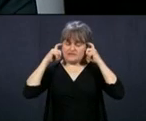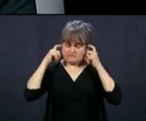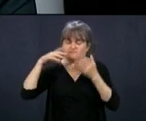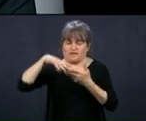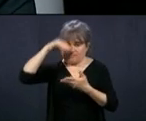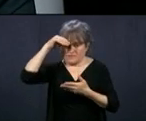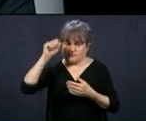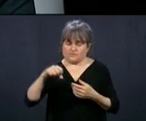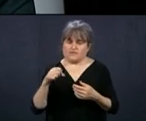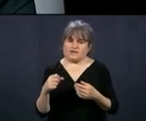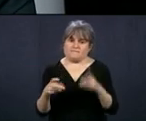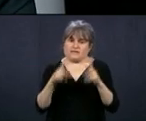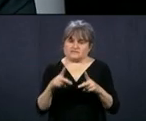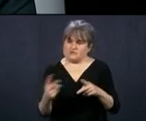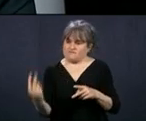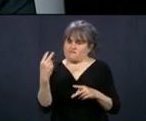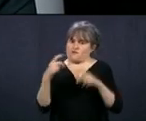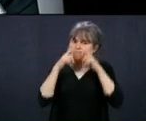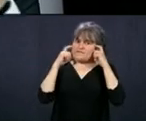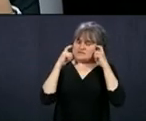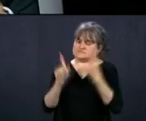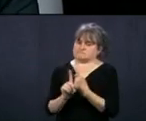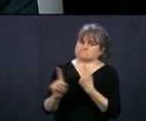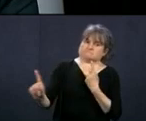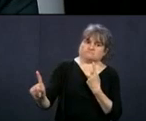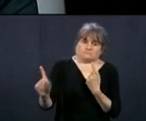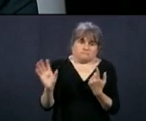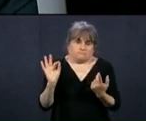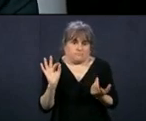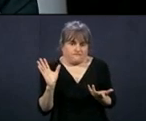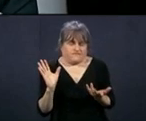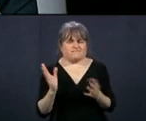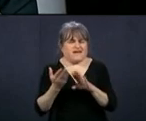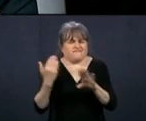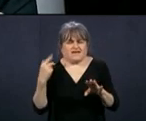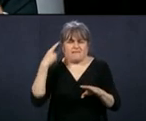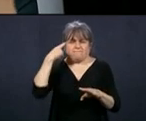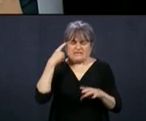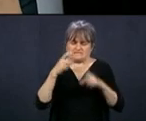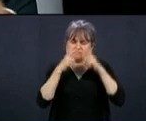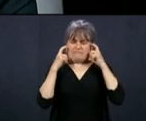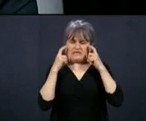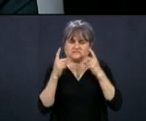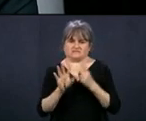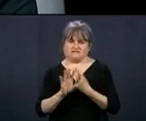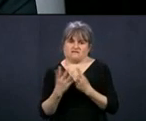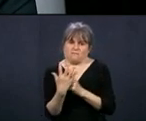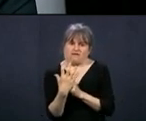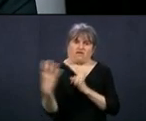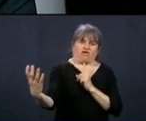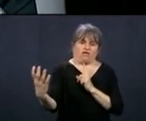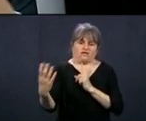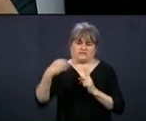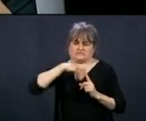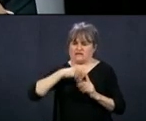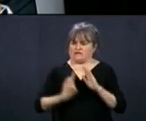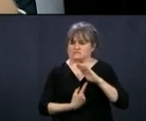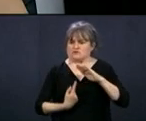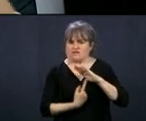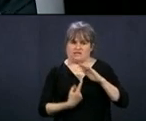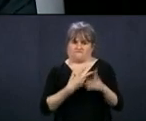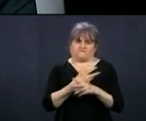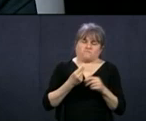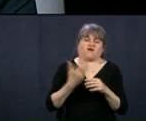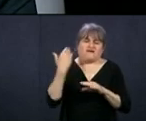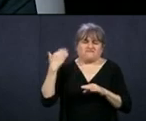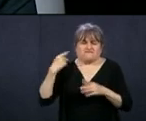peur de nous vont se sentir plus adéquats. Mais c'est vrai, c'est pas possible. Puis je vais le recommander autant aux personnes qui vont sortir, qui vont prendre le métro, puis